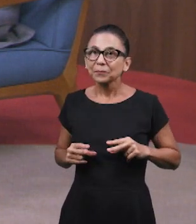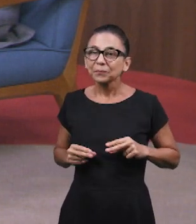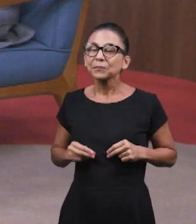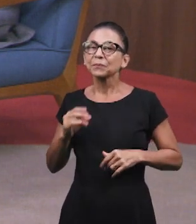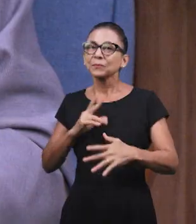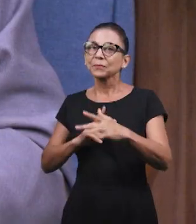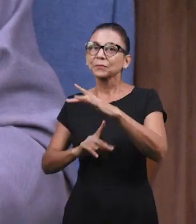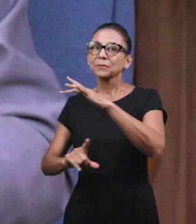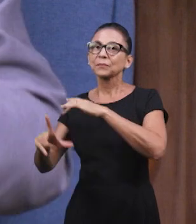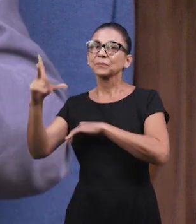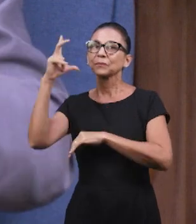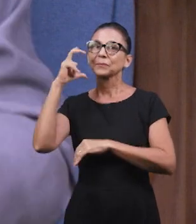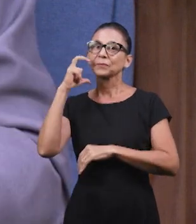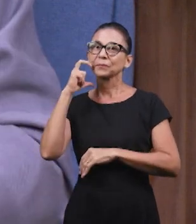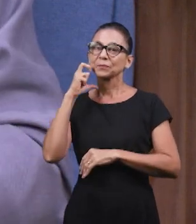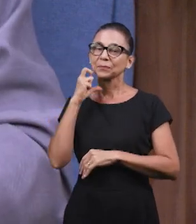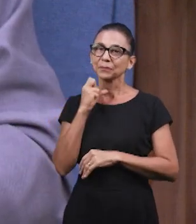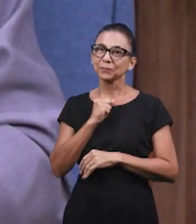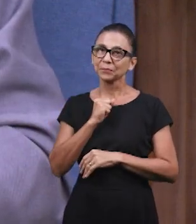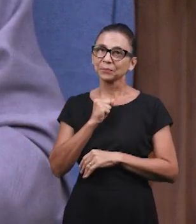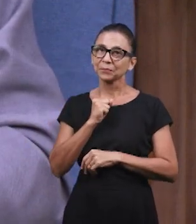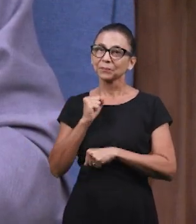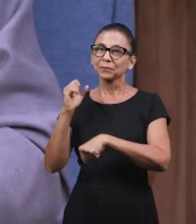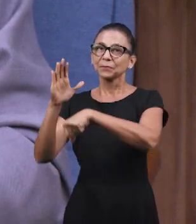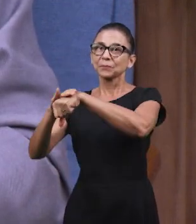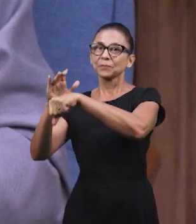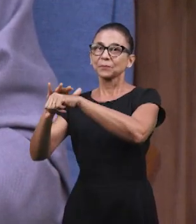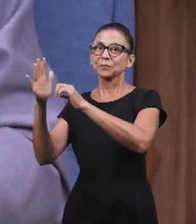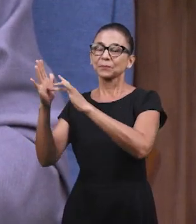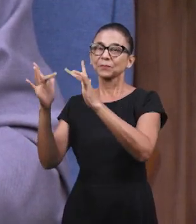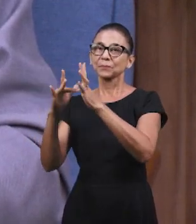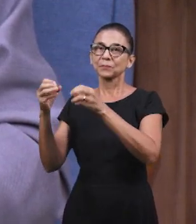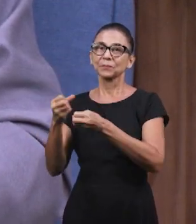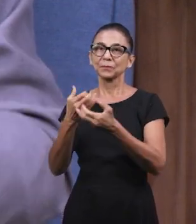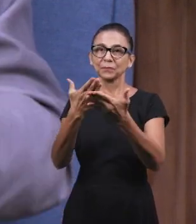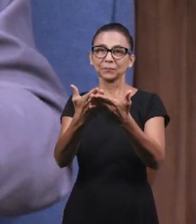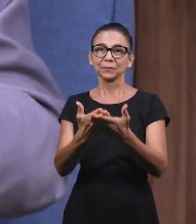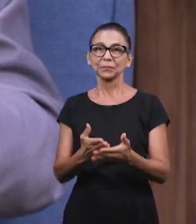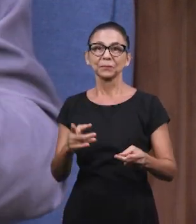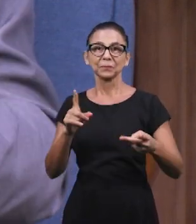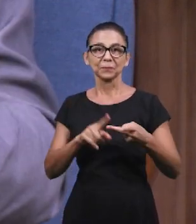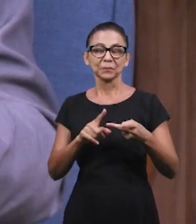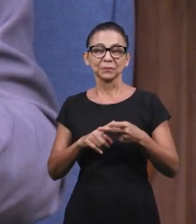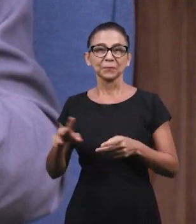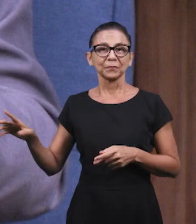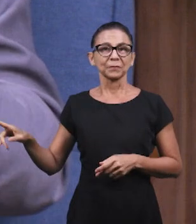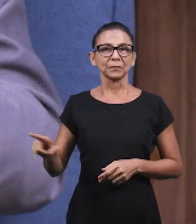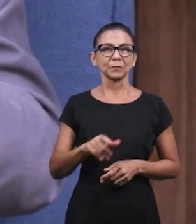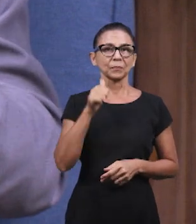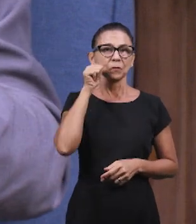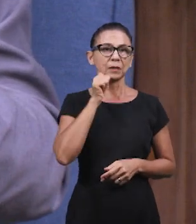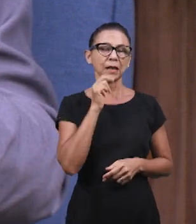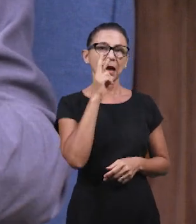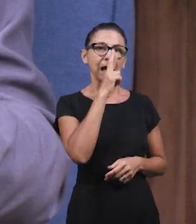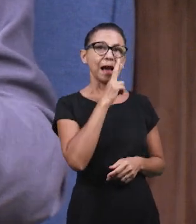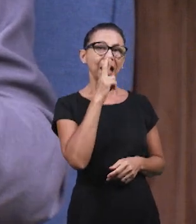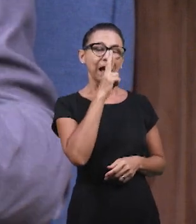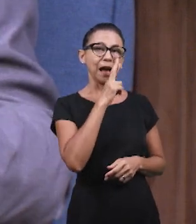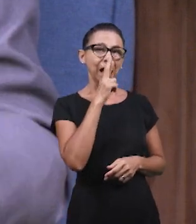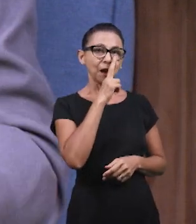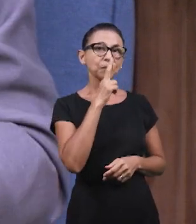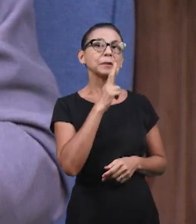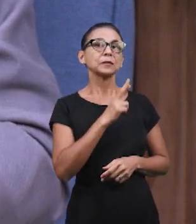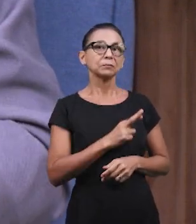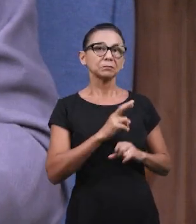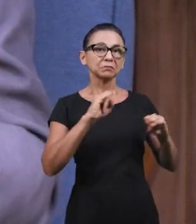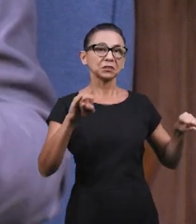nous a été légué par le Seigneur Jésus. Des détails prophétiques comme le salut de Rahab et la fin